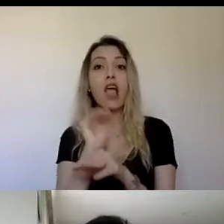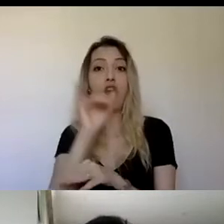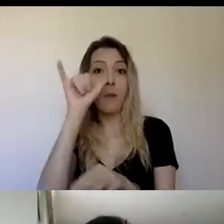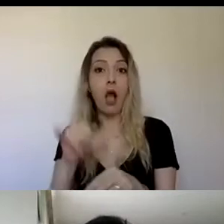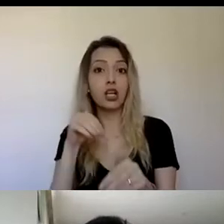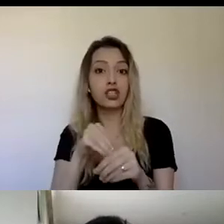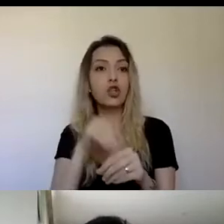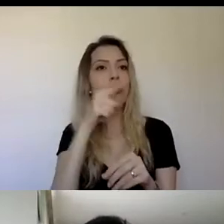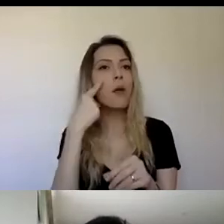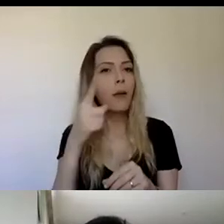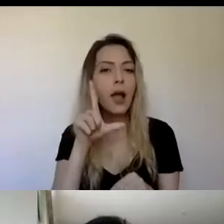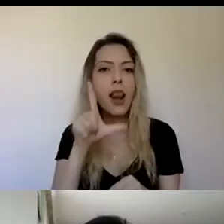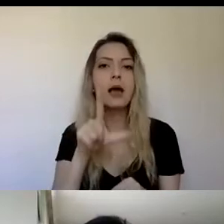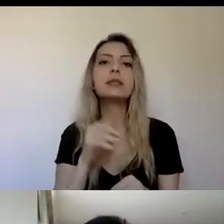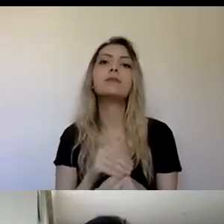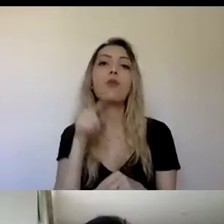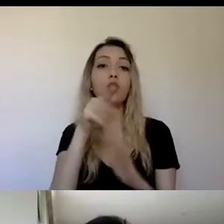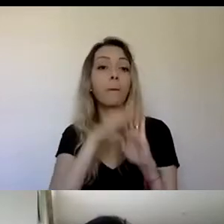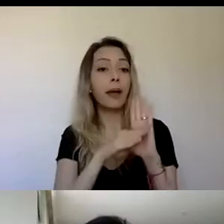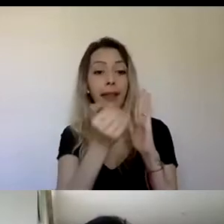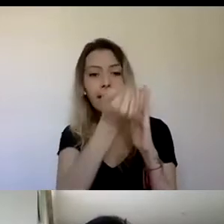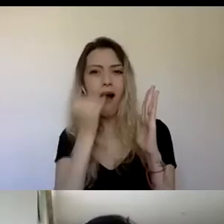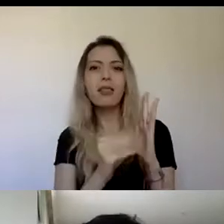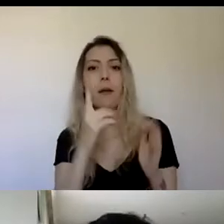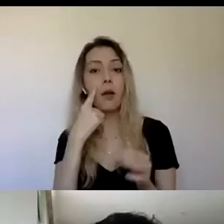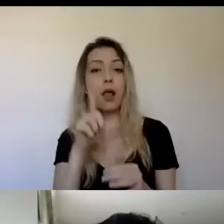altına bakarsınız. Devlet barınma,